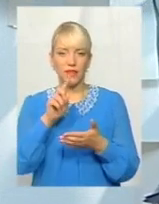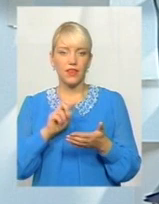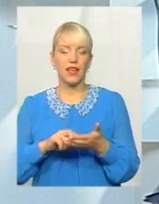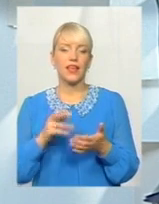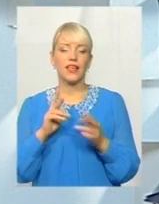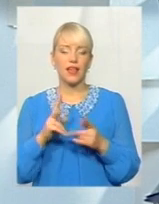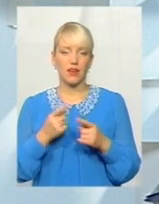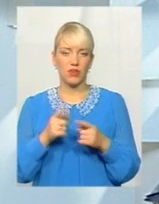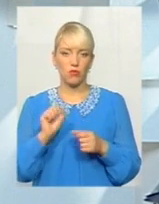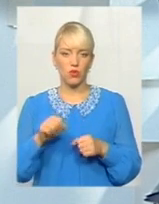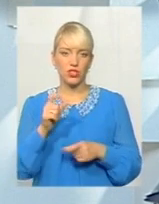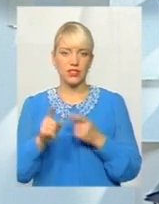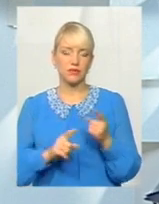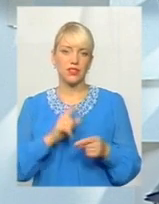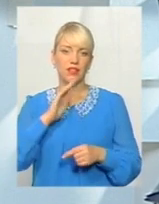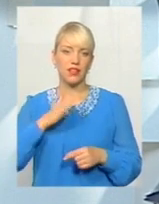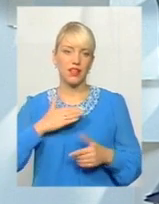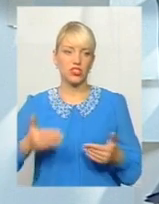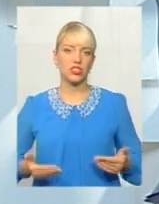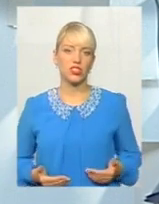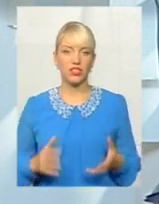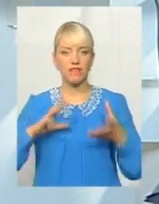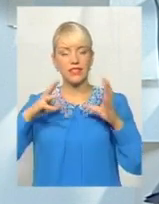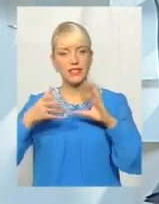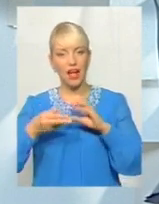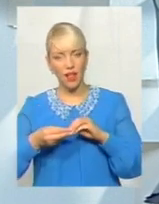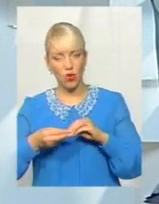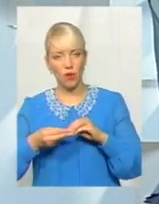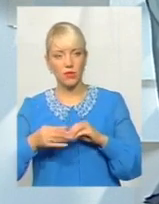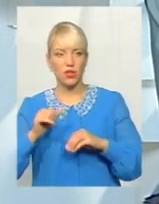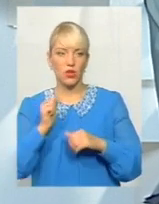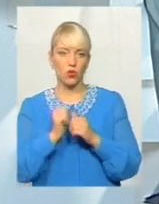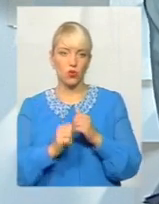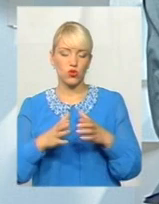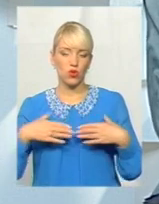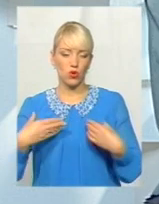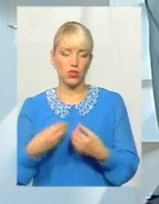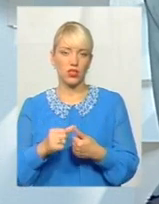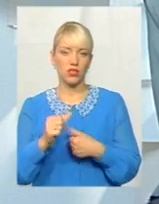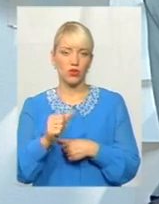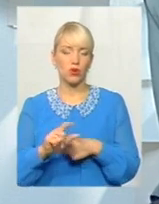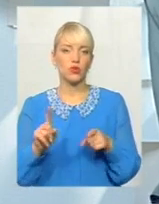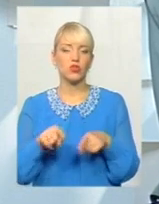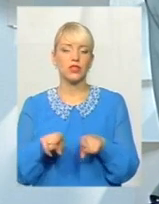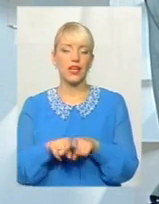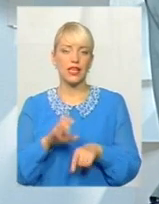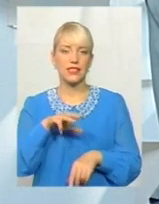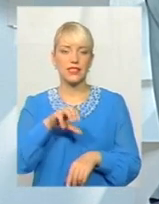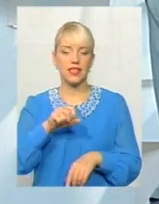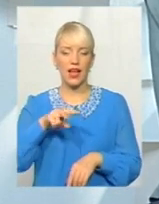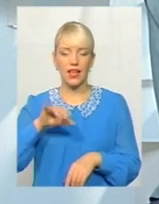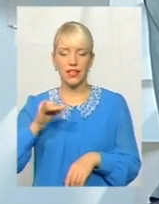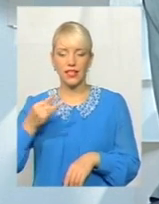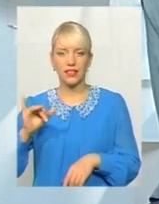чином може змінити наше життя загалом? І кожної родини, зокрема. Що таке сталий розвиток?